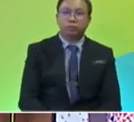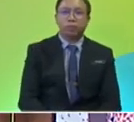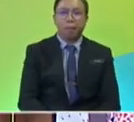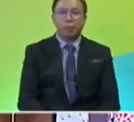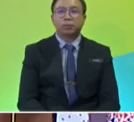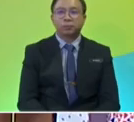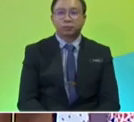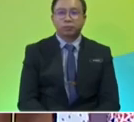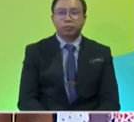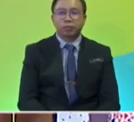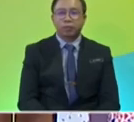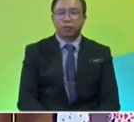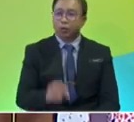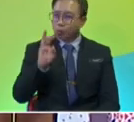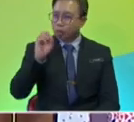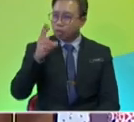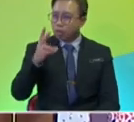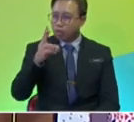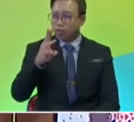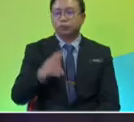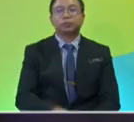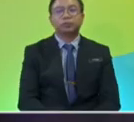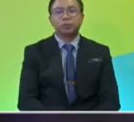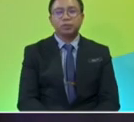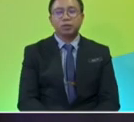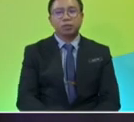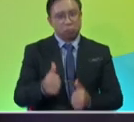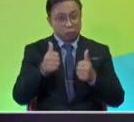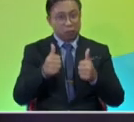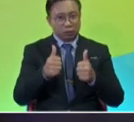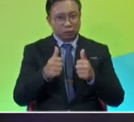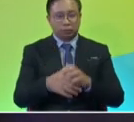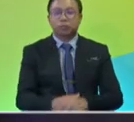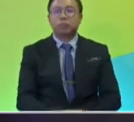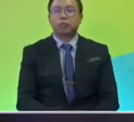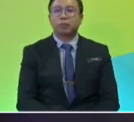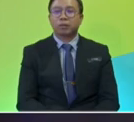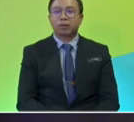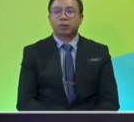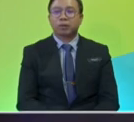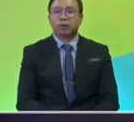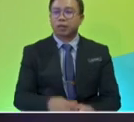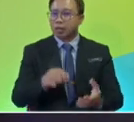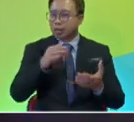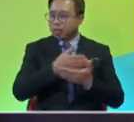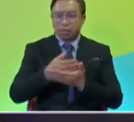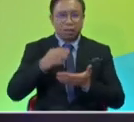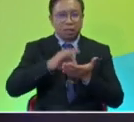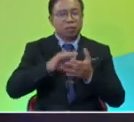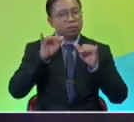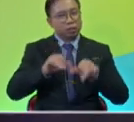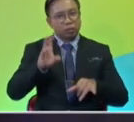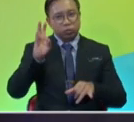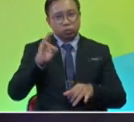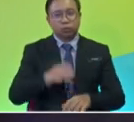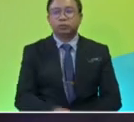teng teng teng teng teng Wah Ha menarikk kan Ha anak ayam kita tinggal tujuh tadi betul